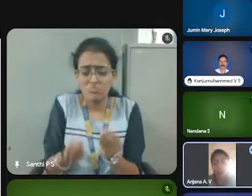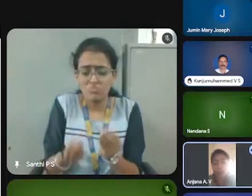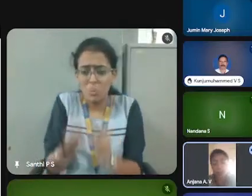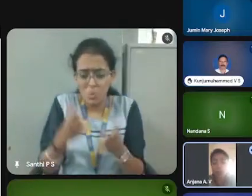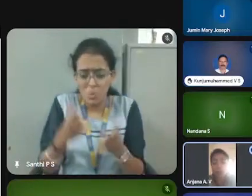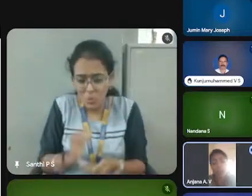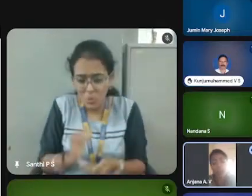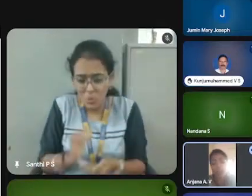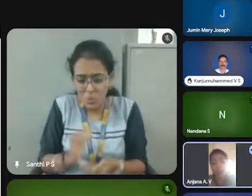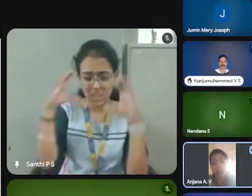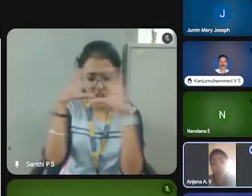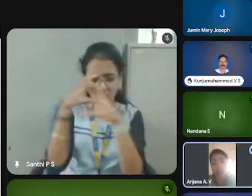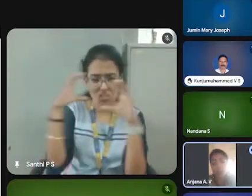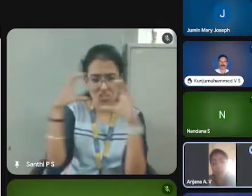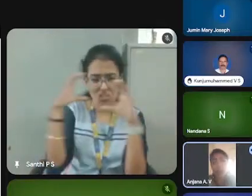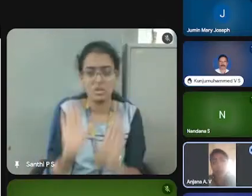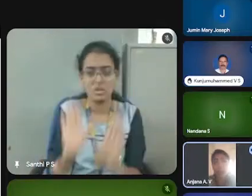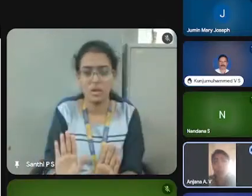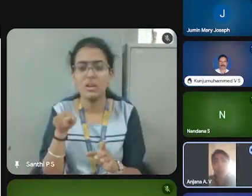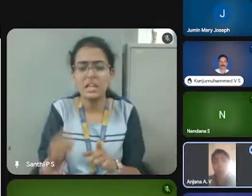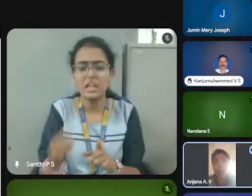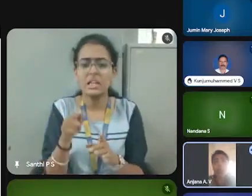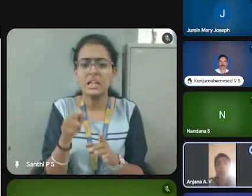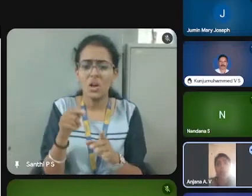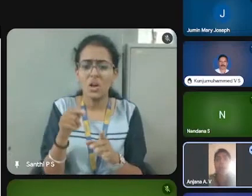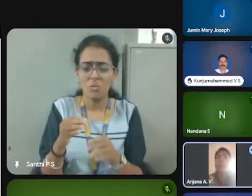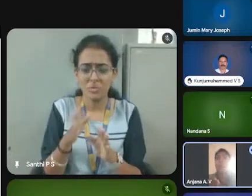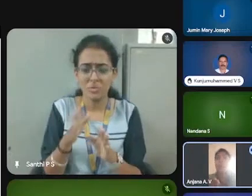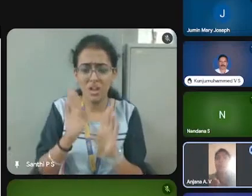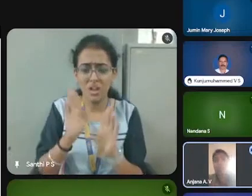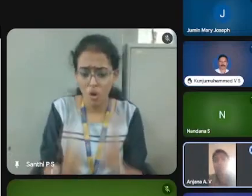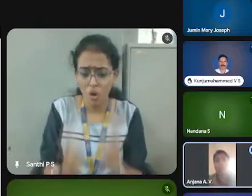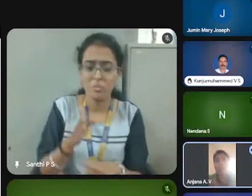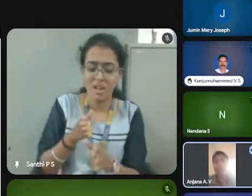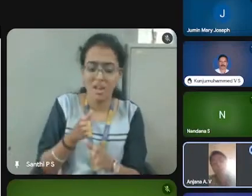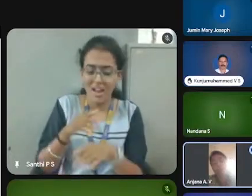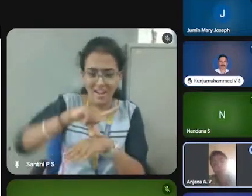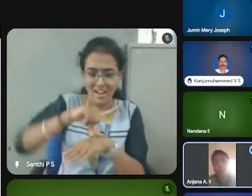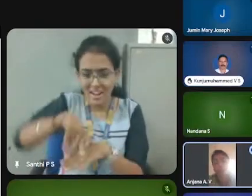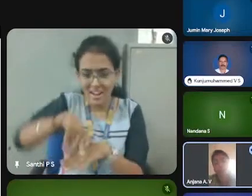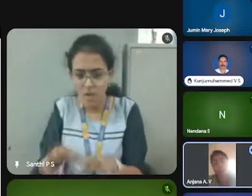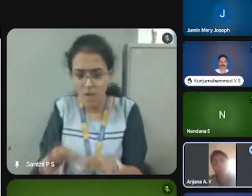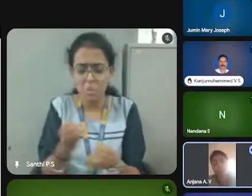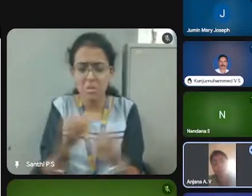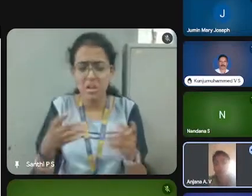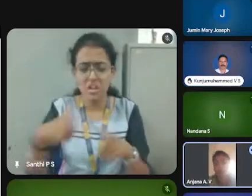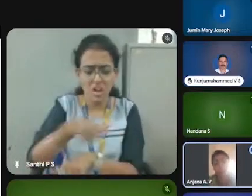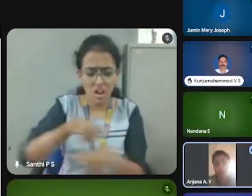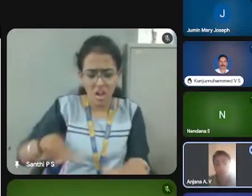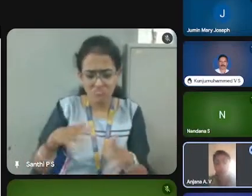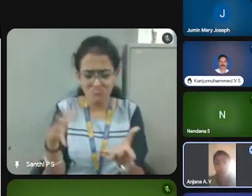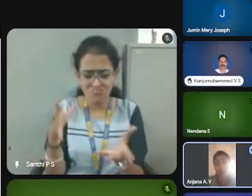സ്റ്റേറ്റിലോട്ട് മാറ്റാനുള്ള ചാൻസസ് ആണ് കൂടുതലായിട്ടുള്ളത്. ഓൾറെഡി ഡിലേ ഉള്ള കുട്ടികൾക്ക് ആ ഒരു മൾട്ടിപ്പിൾ എക്സ്പോഷർ വരുമ്പം കൺഫ്യൂഷൻസിന്റെ